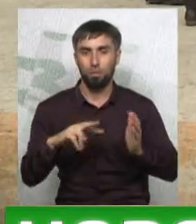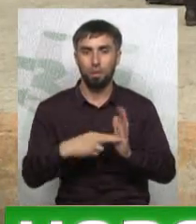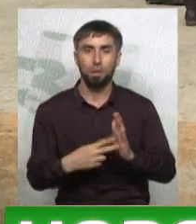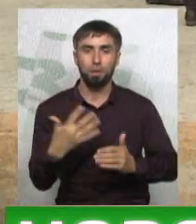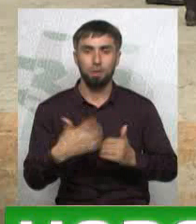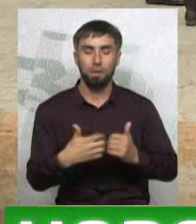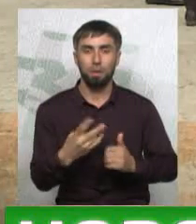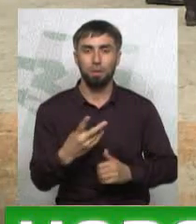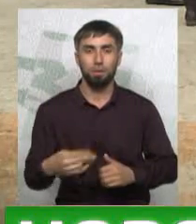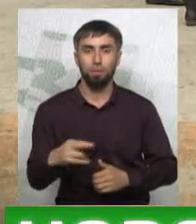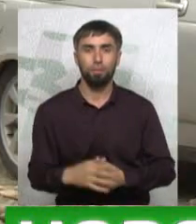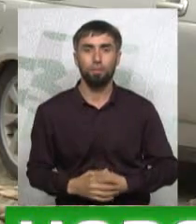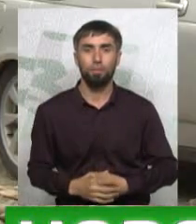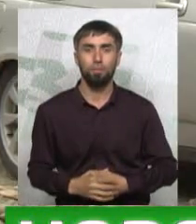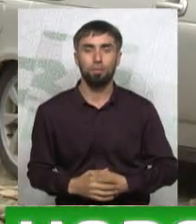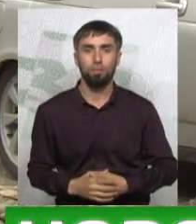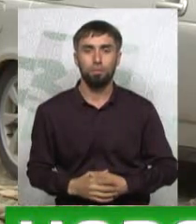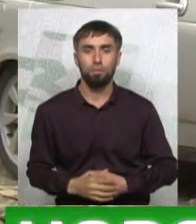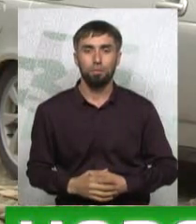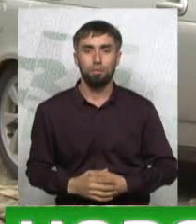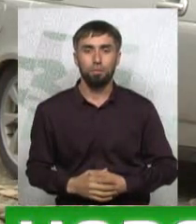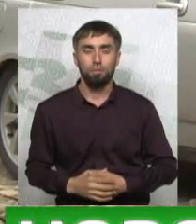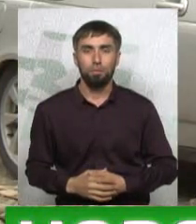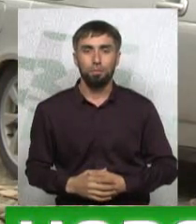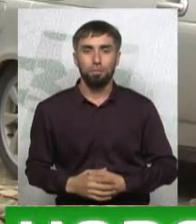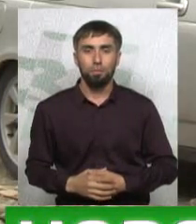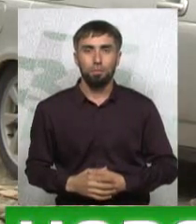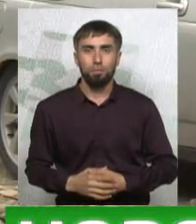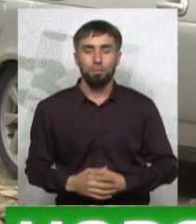середине июля. Адам Ирешков, Джамалей Султыгов, Новости 24.